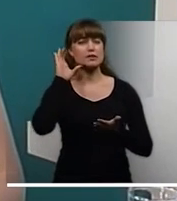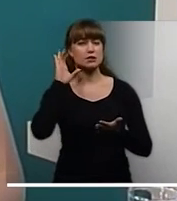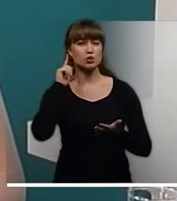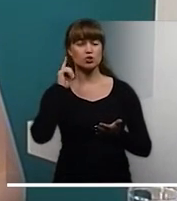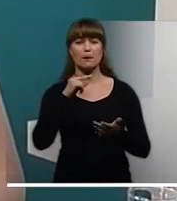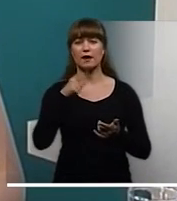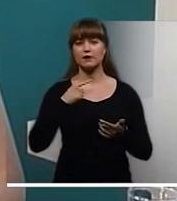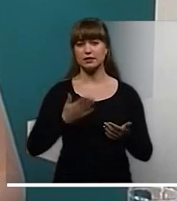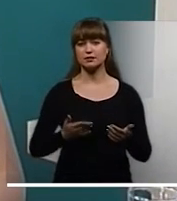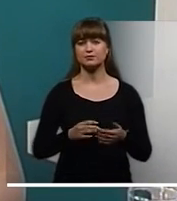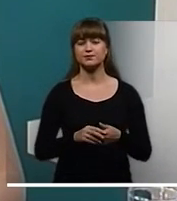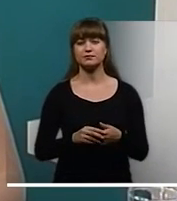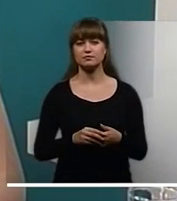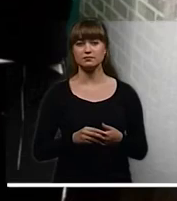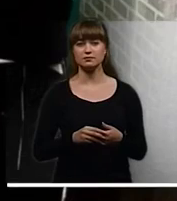слушаем. Говорите.